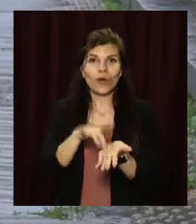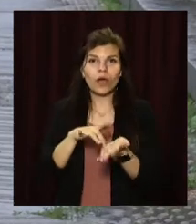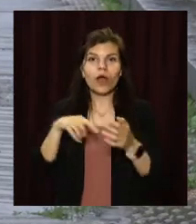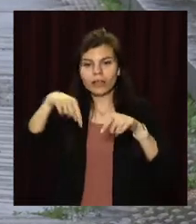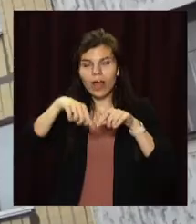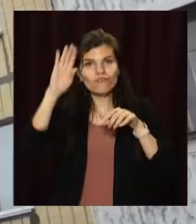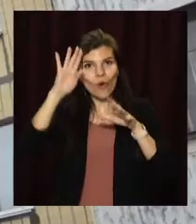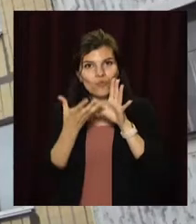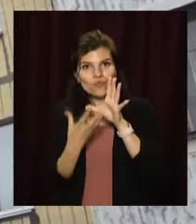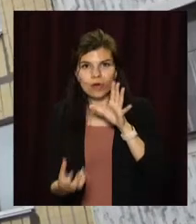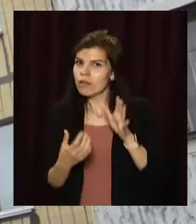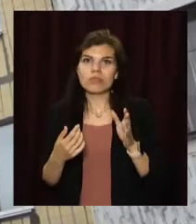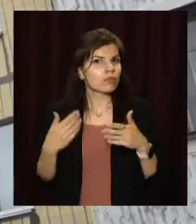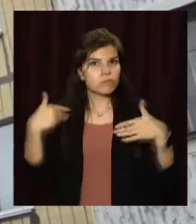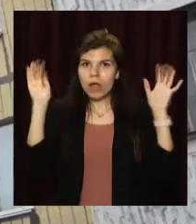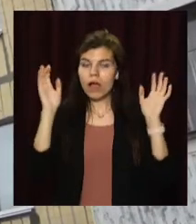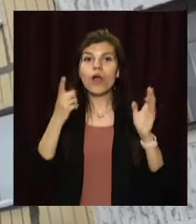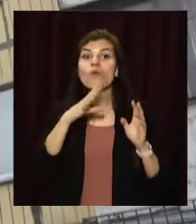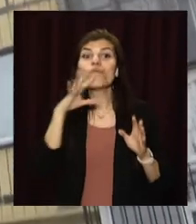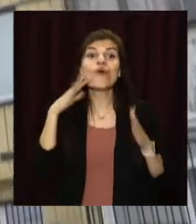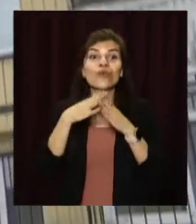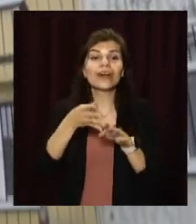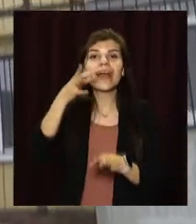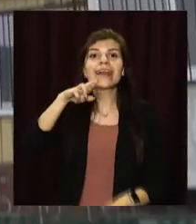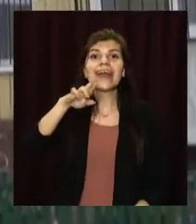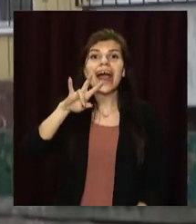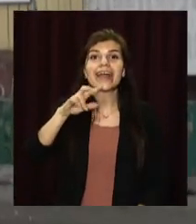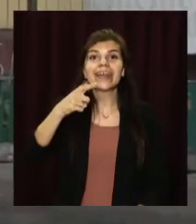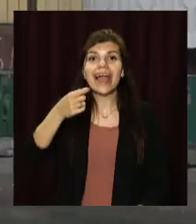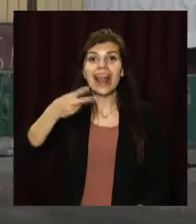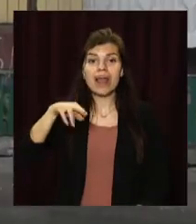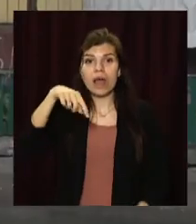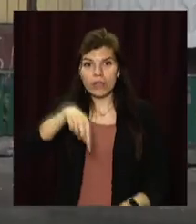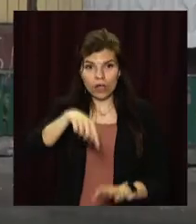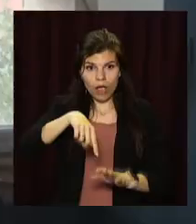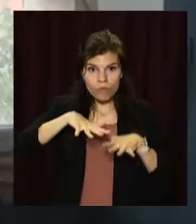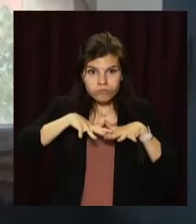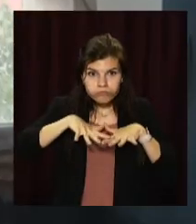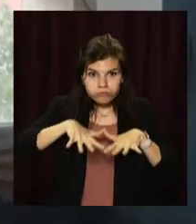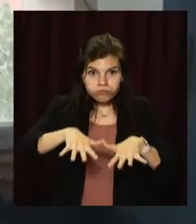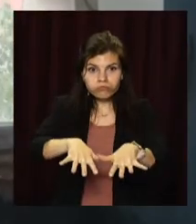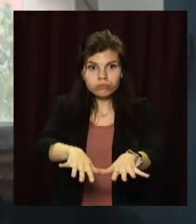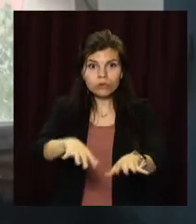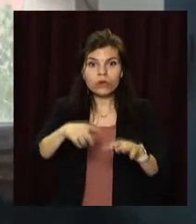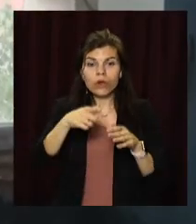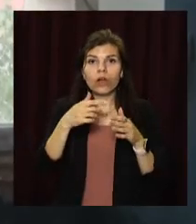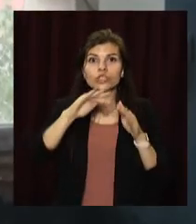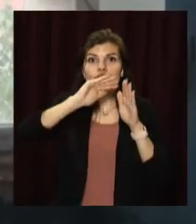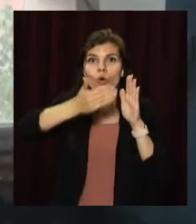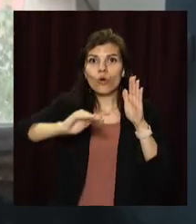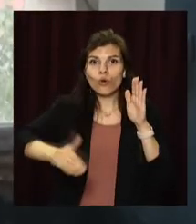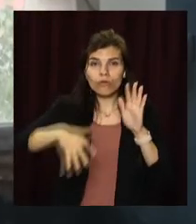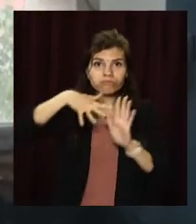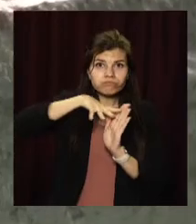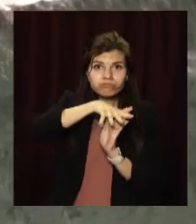не справляються. Так в одній із багатоповерхівок, що по вулиці Янгеля, затопило під'їзд. Дощ хопотів прямісінько на сходи.